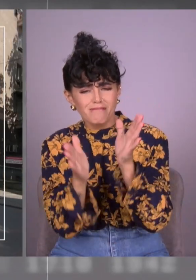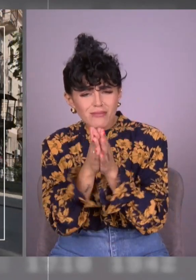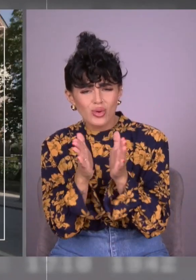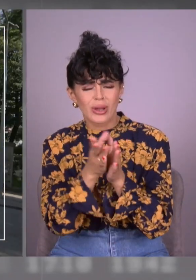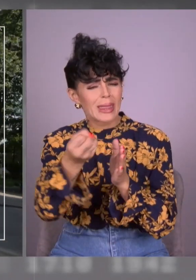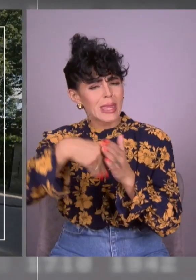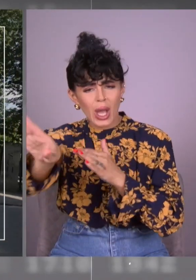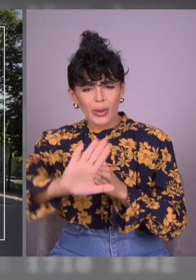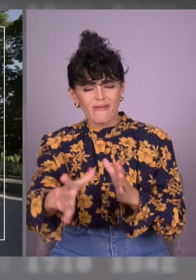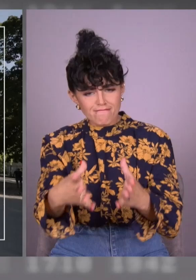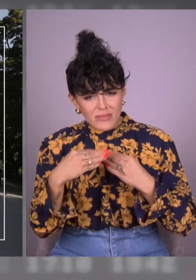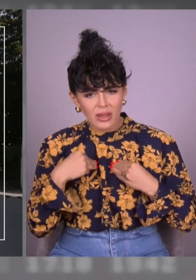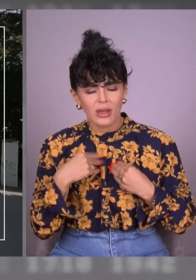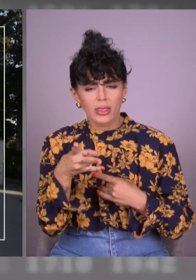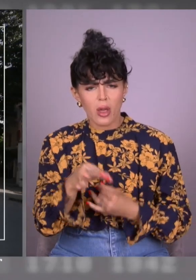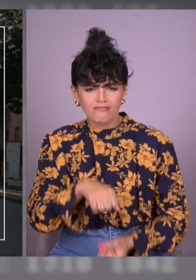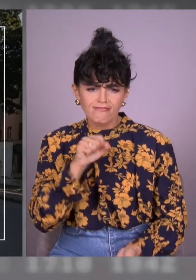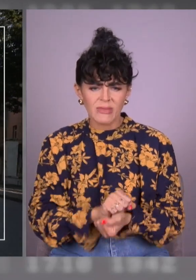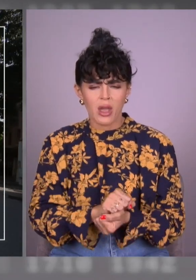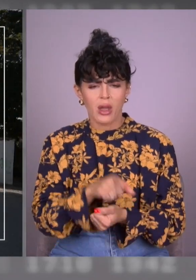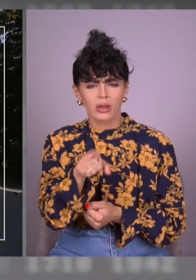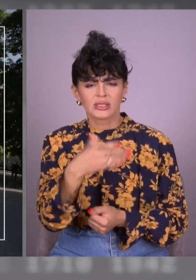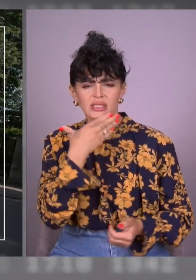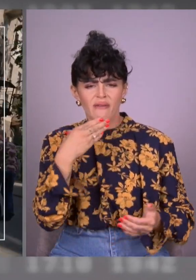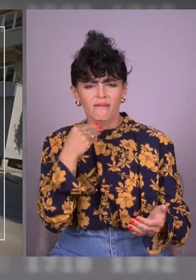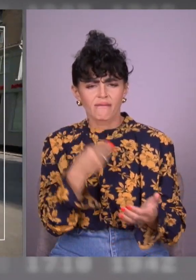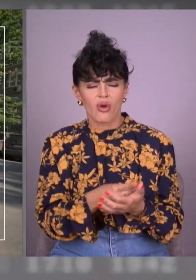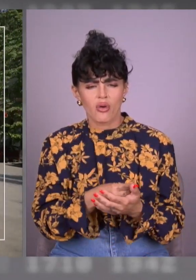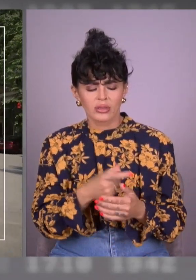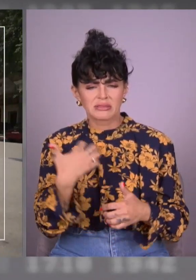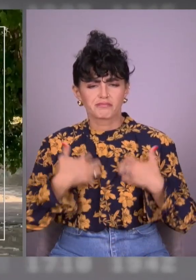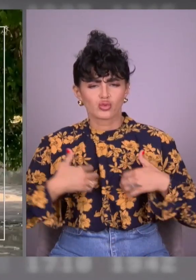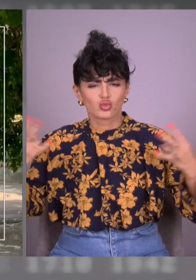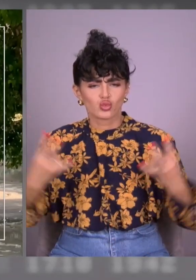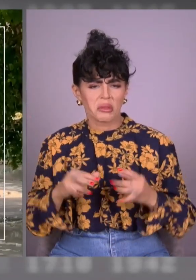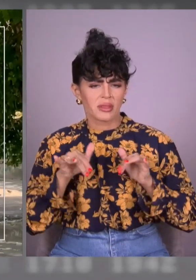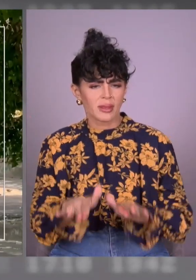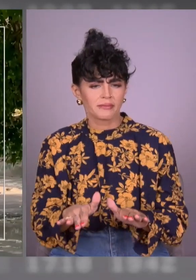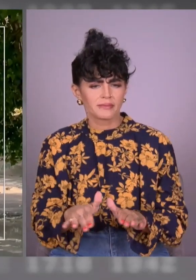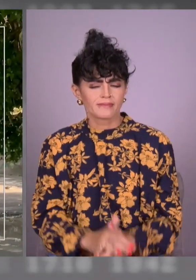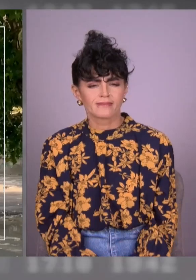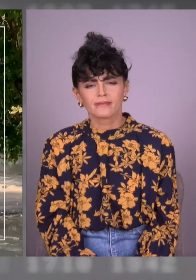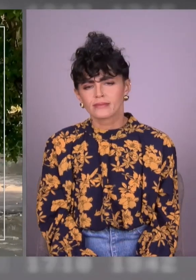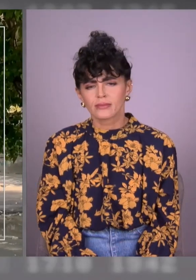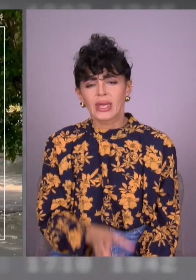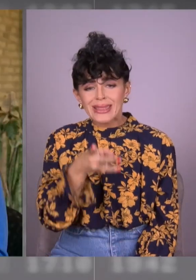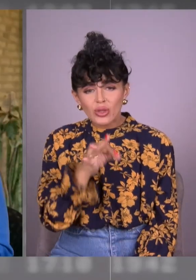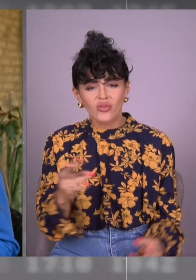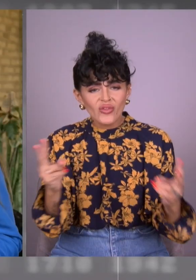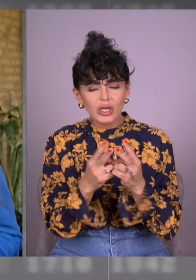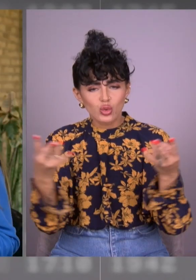погодитися поїхати зі мною, але було зрозуміло, що Олександр дійсно поспішає. Та все ж зустріч має